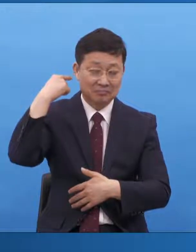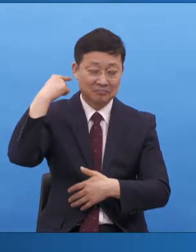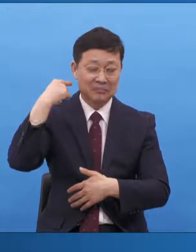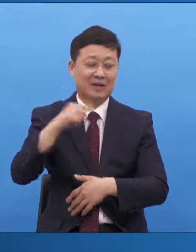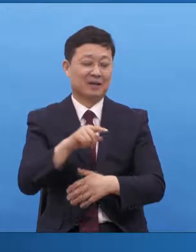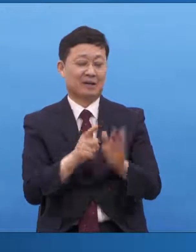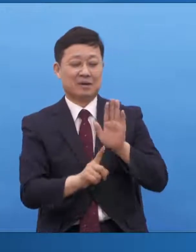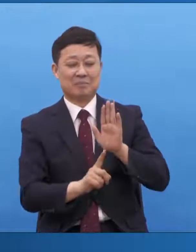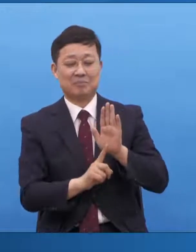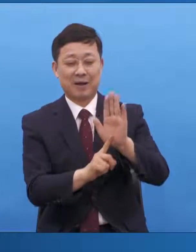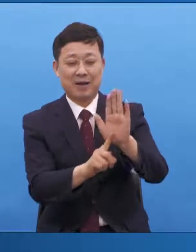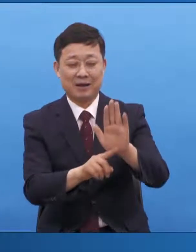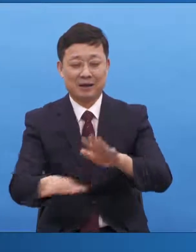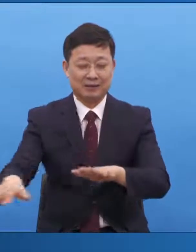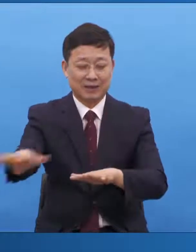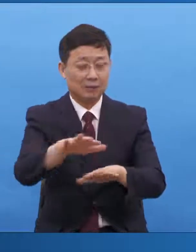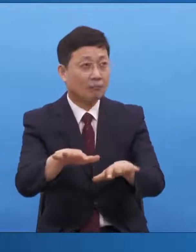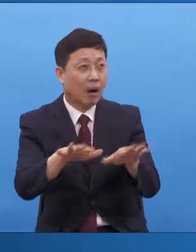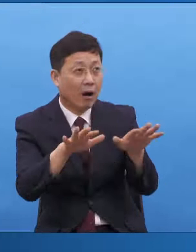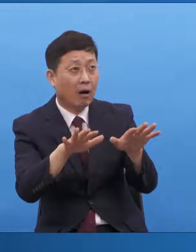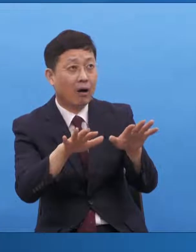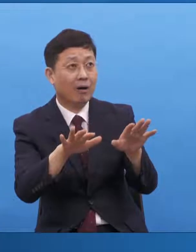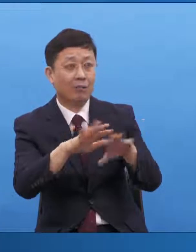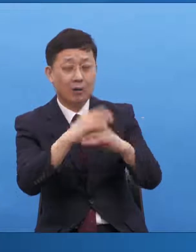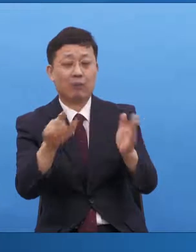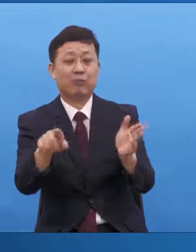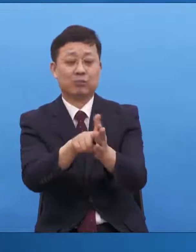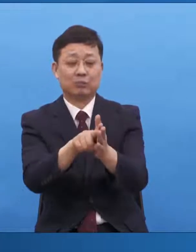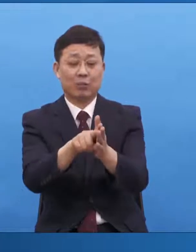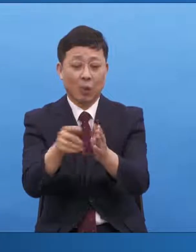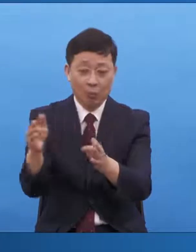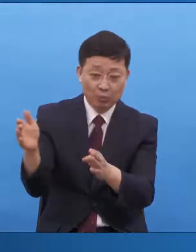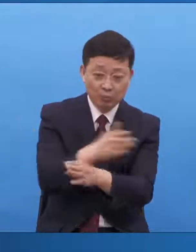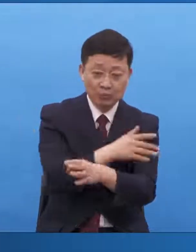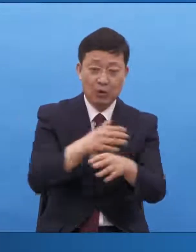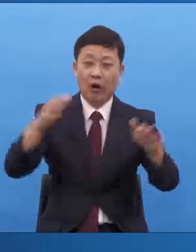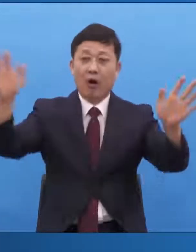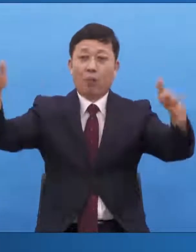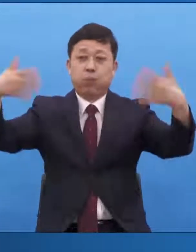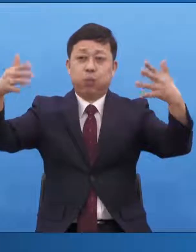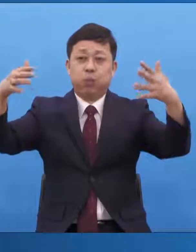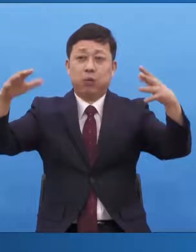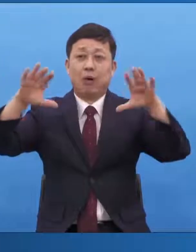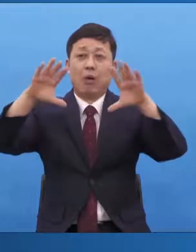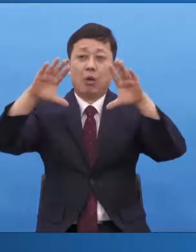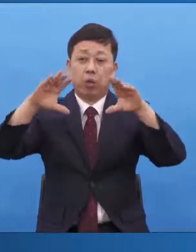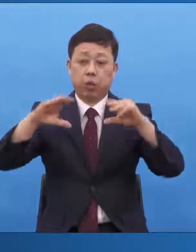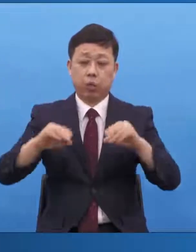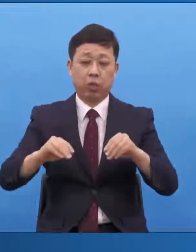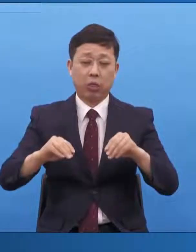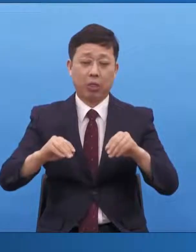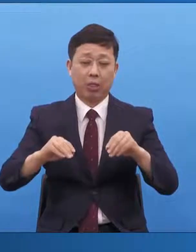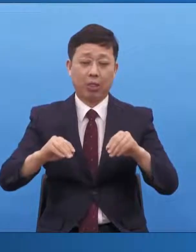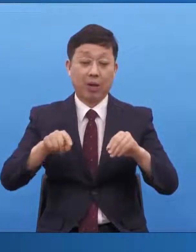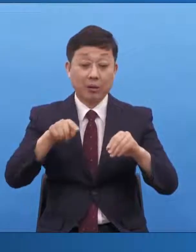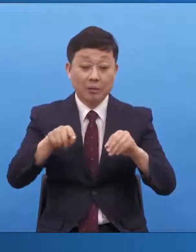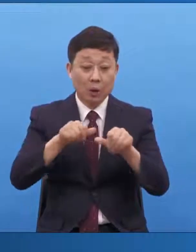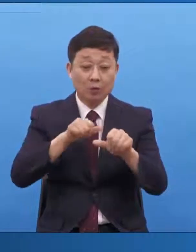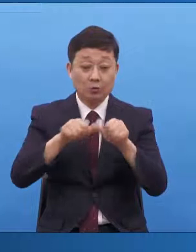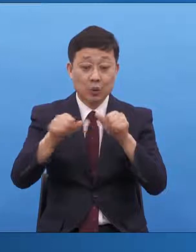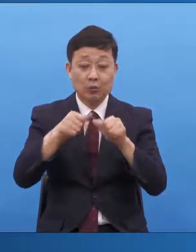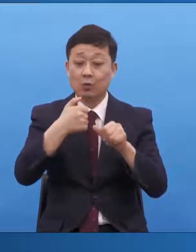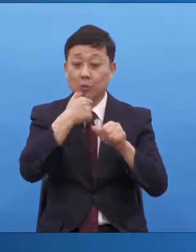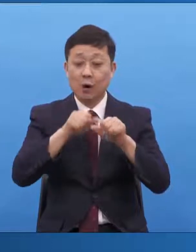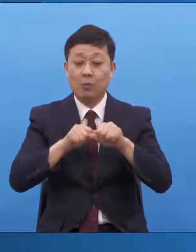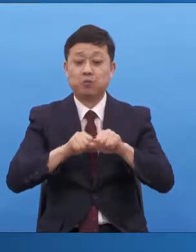풍랑이 그치. And from the moment that they heard these words, the storm began to subside. 자, 이 소문이 로마로 전달되겠죠. And so news of this was relayed